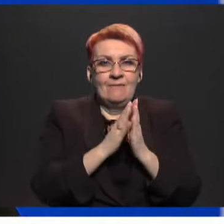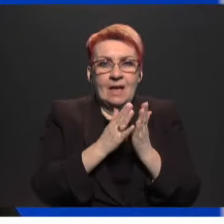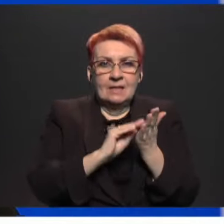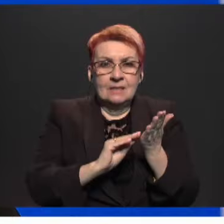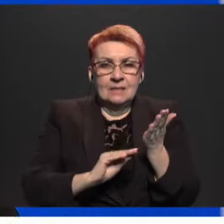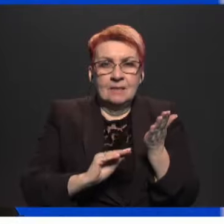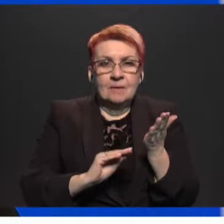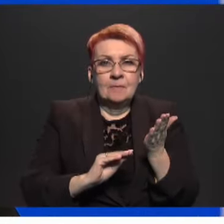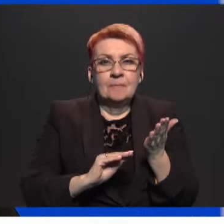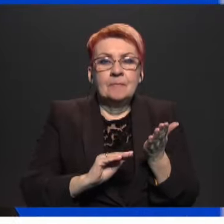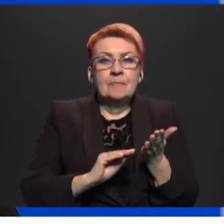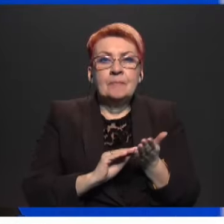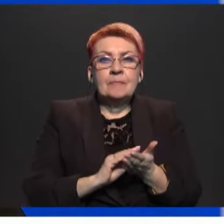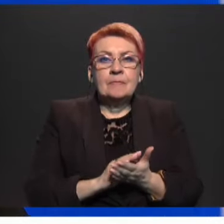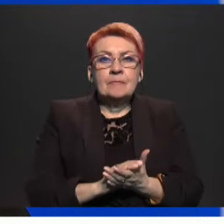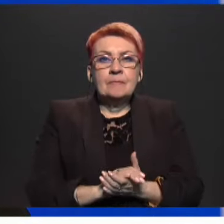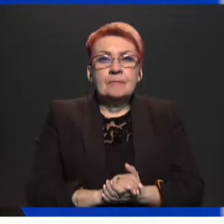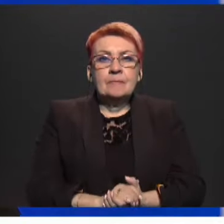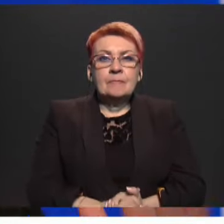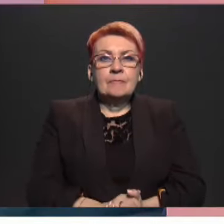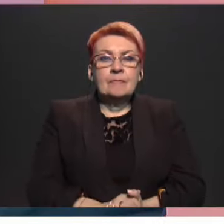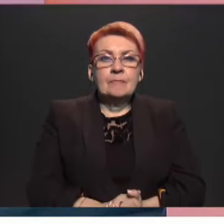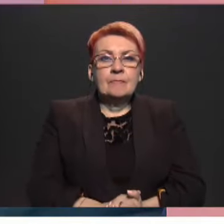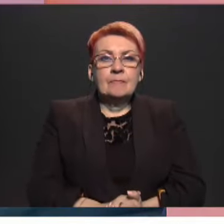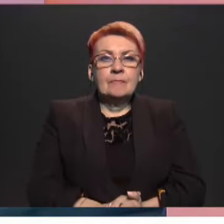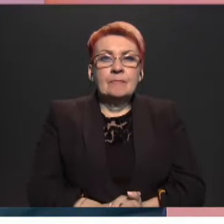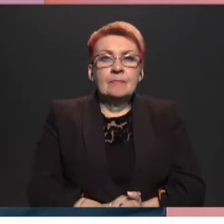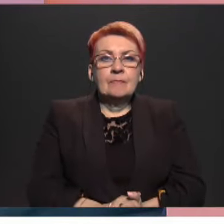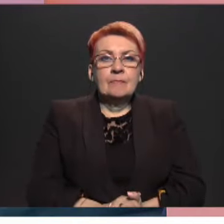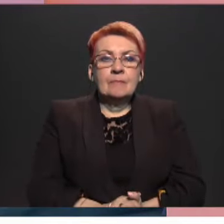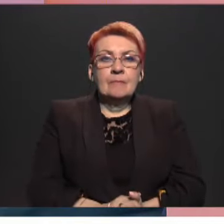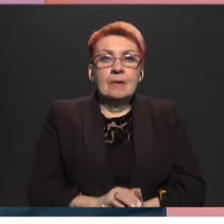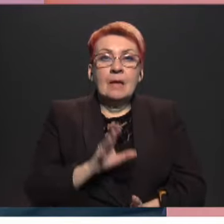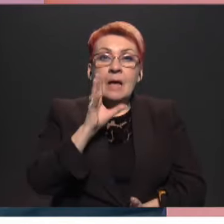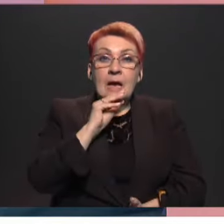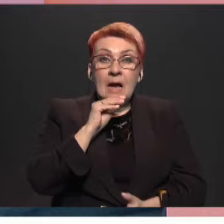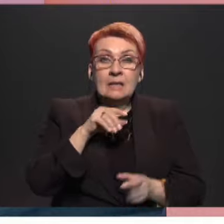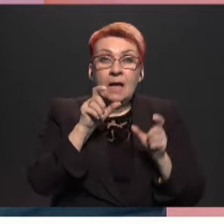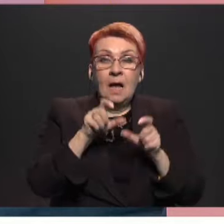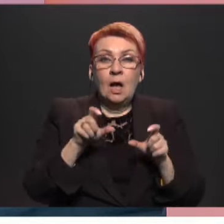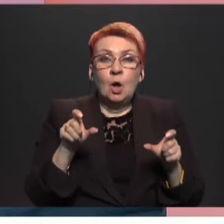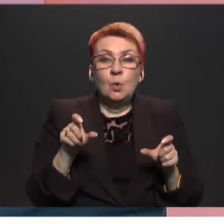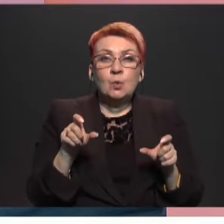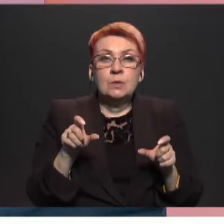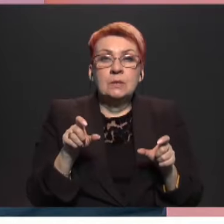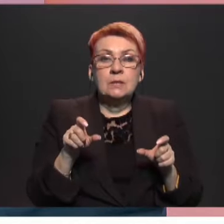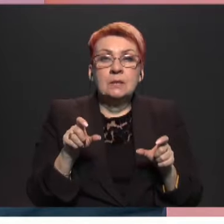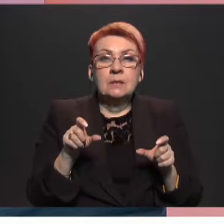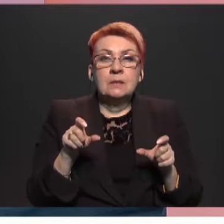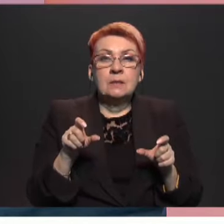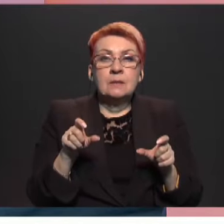говорится о том, что... Вот когда люди напитываются вот такой